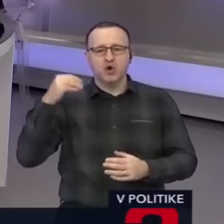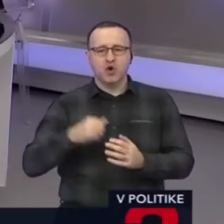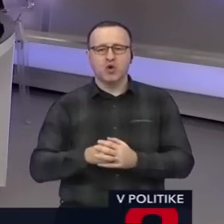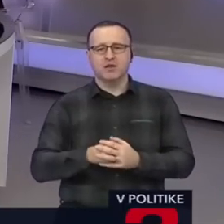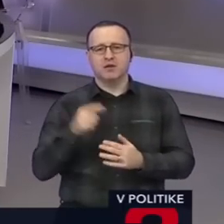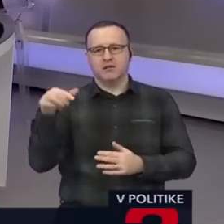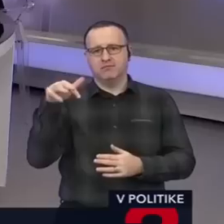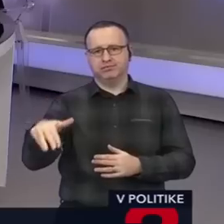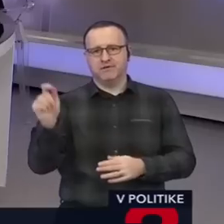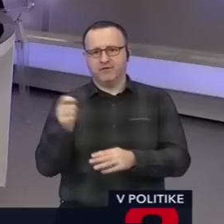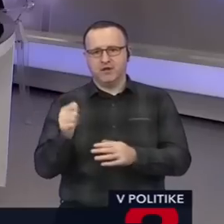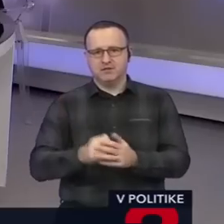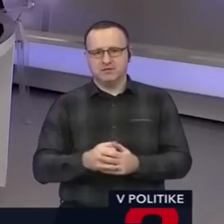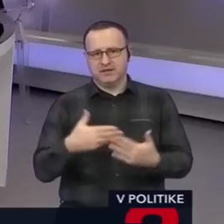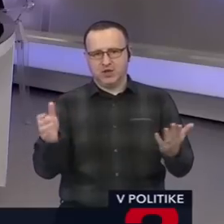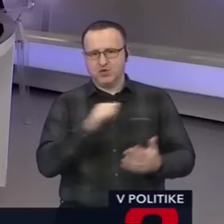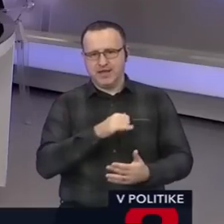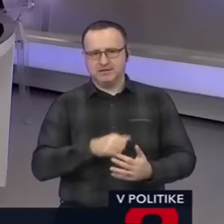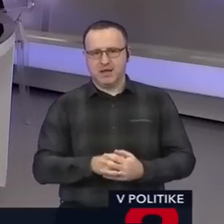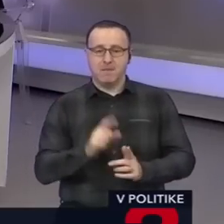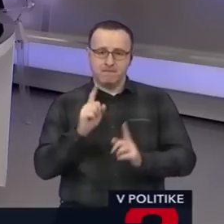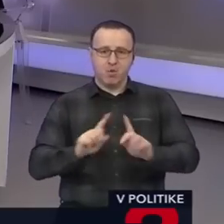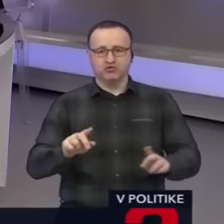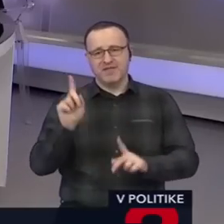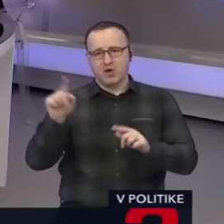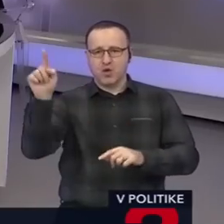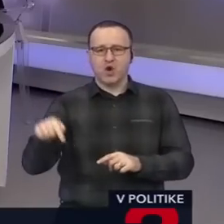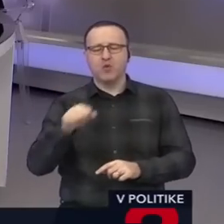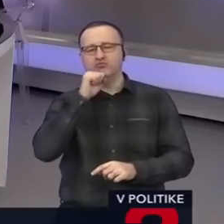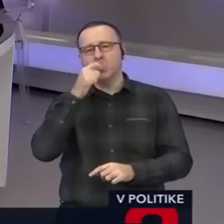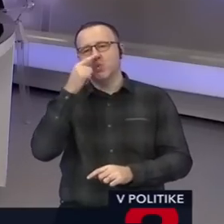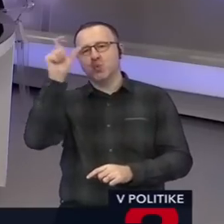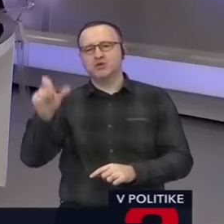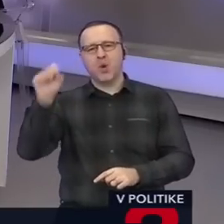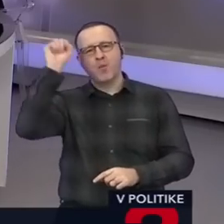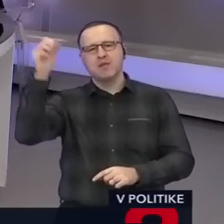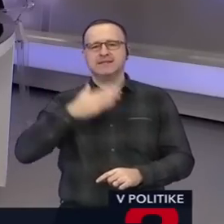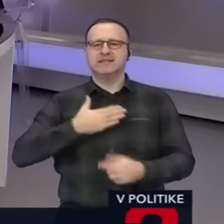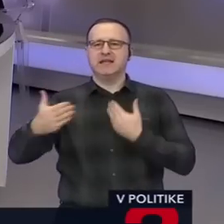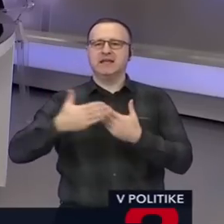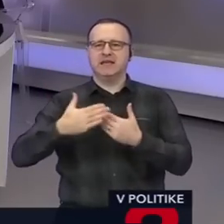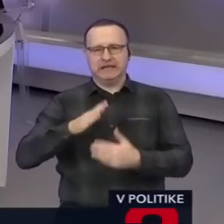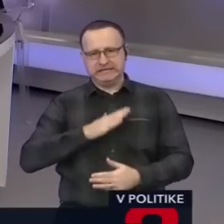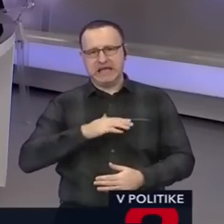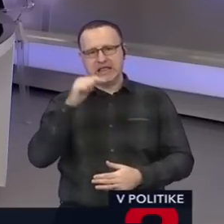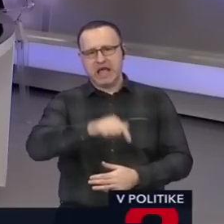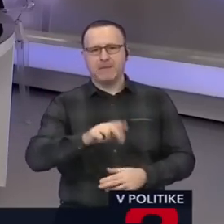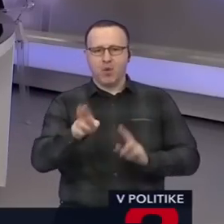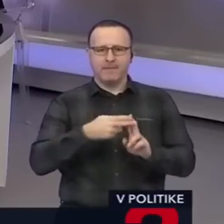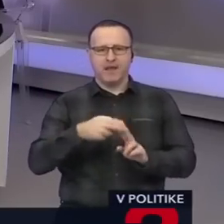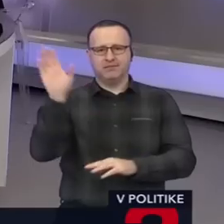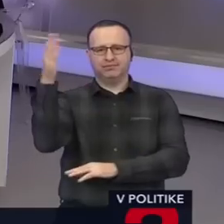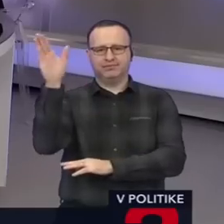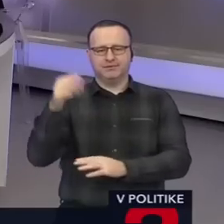nikto. Možno, že áno, niektorí novodobí Biláci, ako ste ich nazvali, tak, alebo Bilákovia, tak tí by možno toto chceli, aby tam mávali znova nejakým